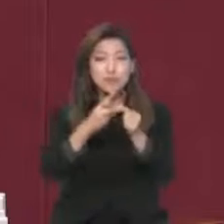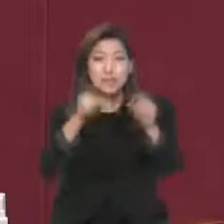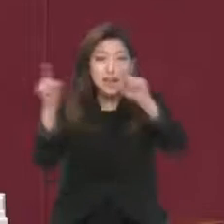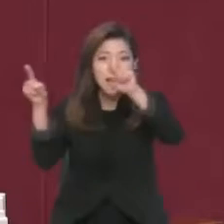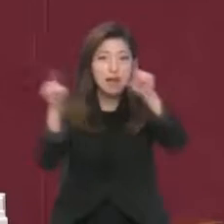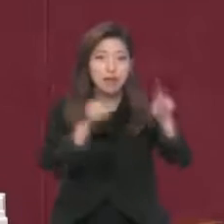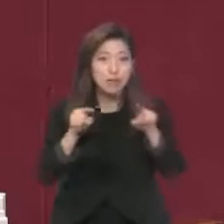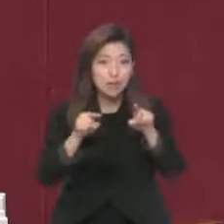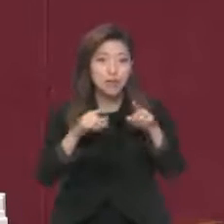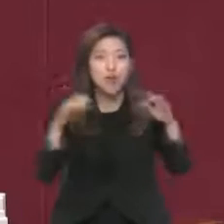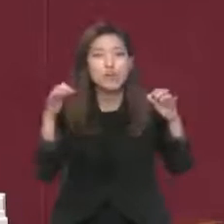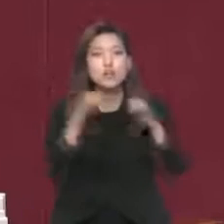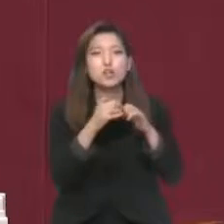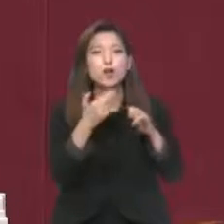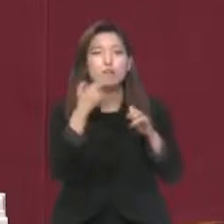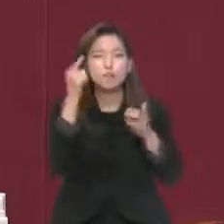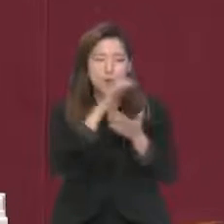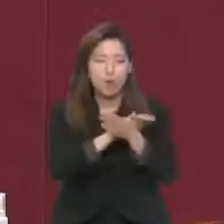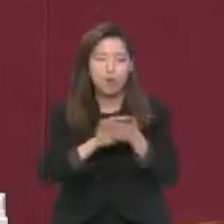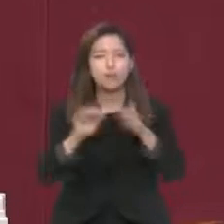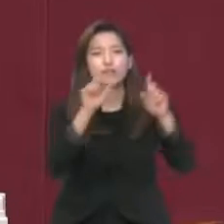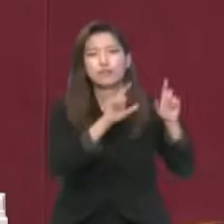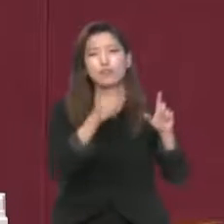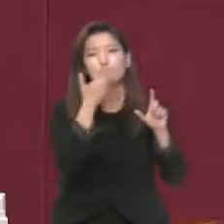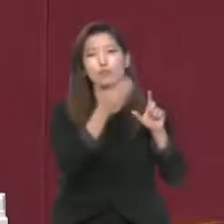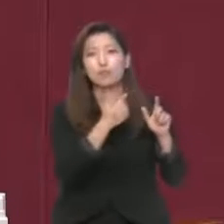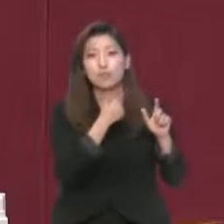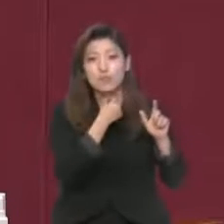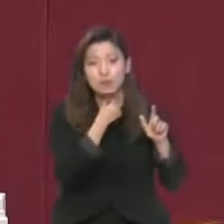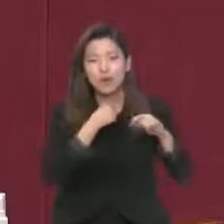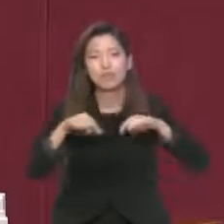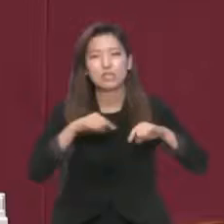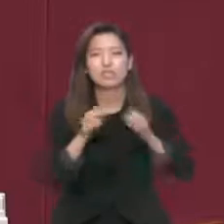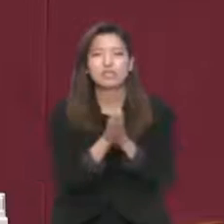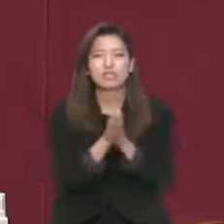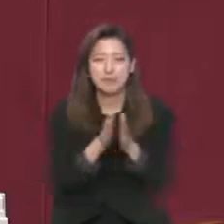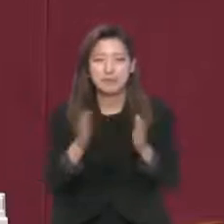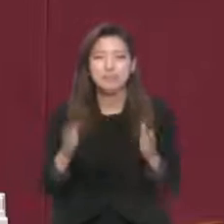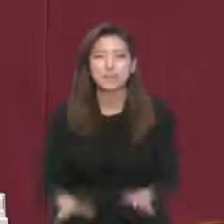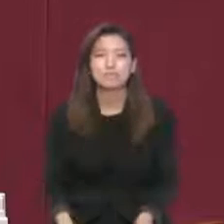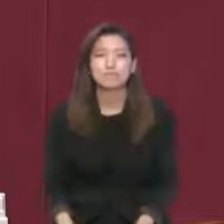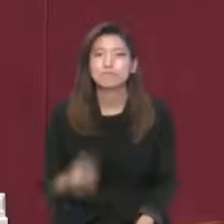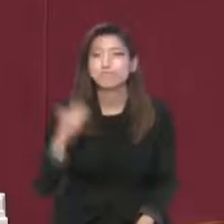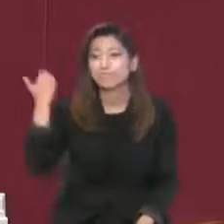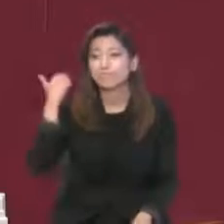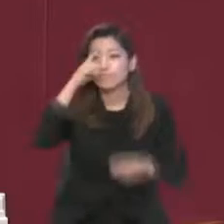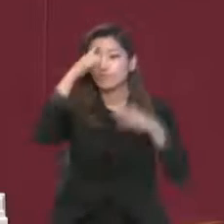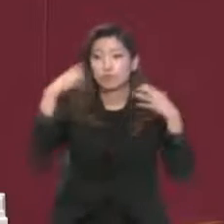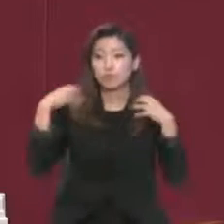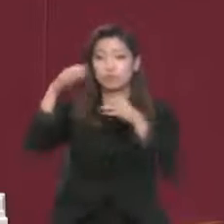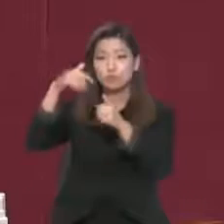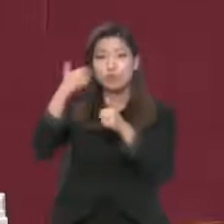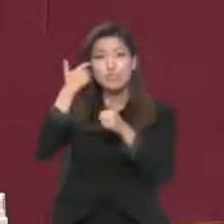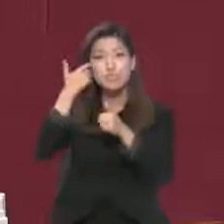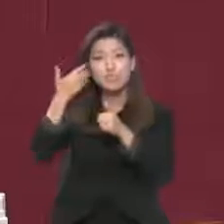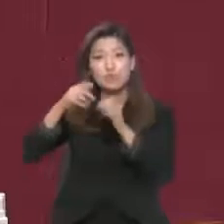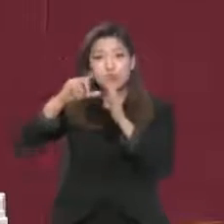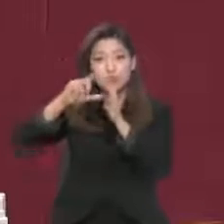벗어나 평화롭게 사는 것입니다. 지난 7월 저는 첫 번째 대정부 질문에서 국민의 먹고 사는 문제,